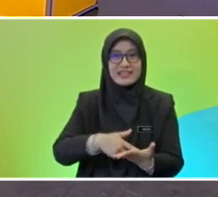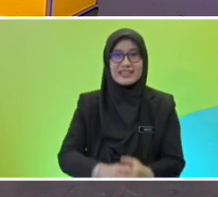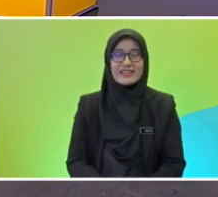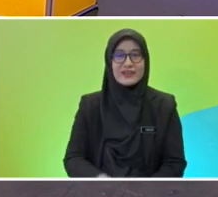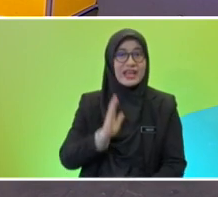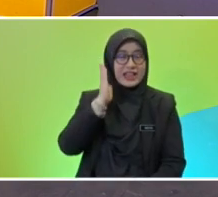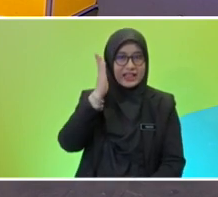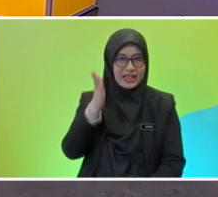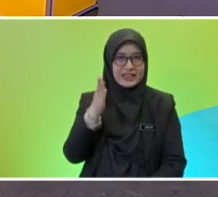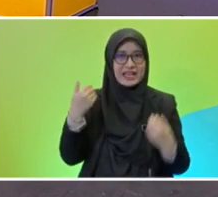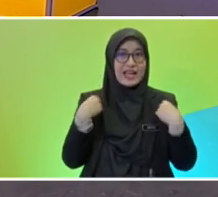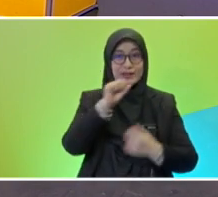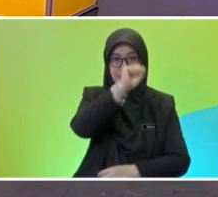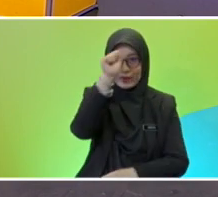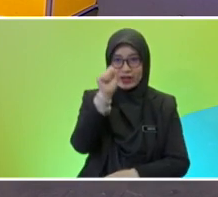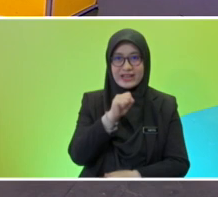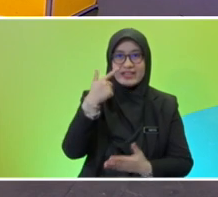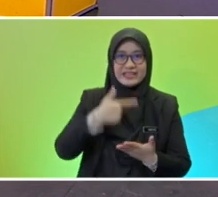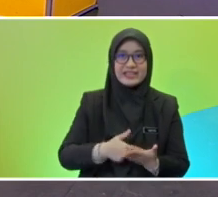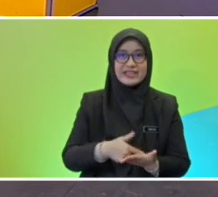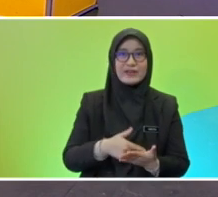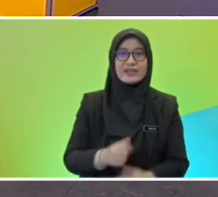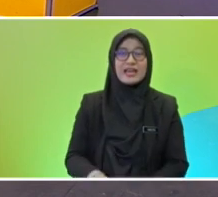ada empat soal ini